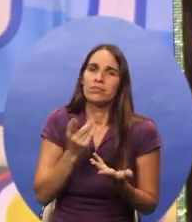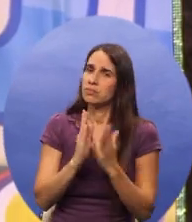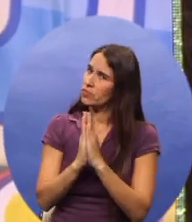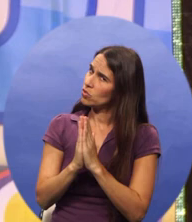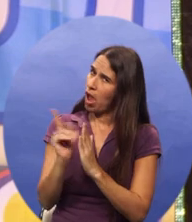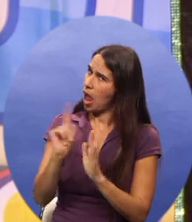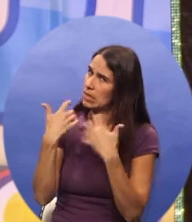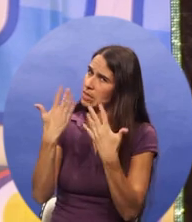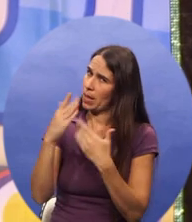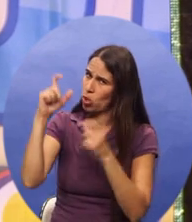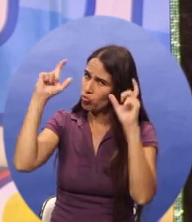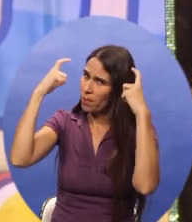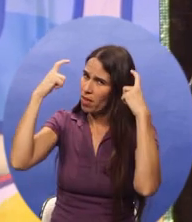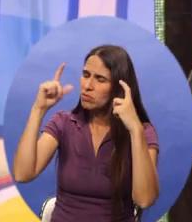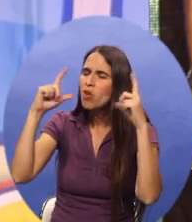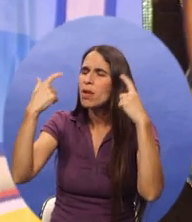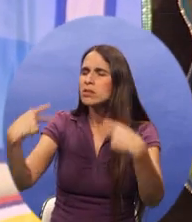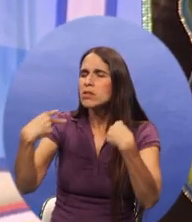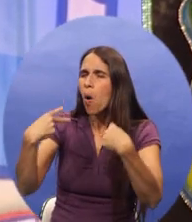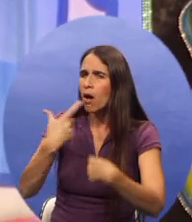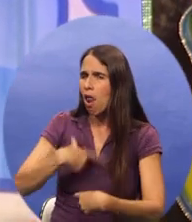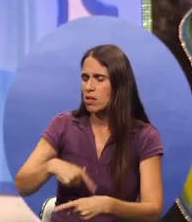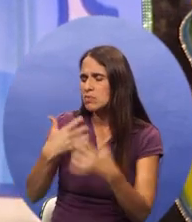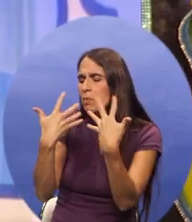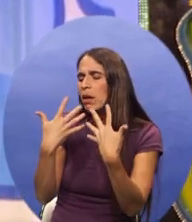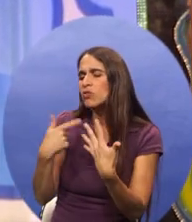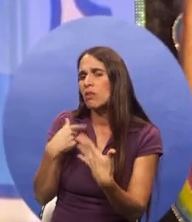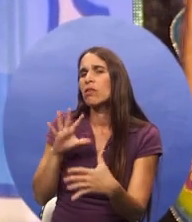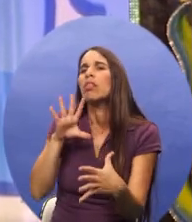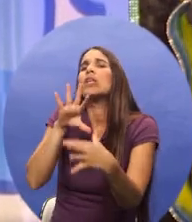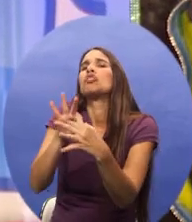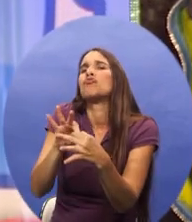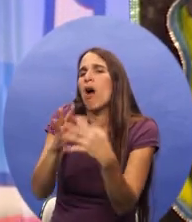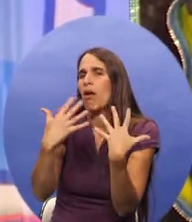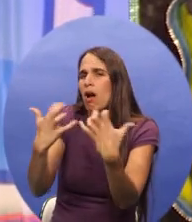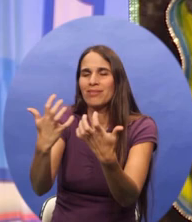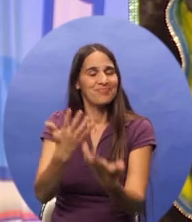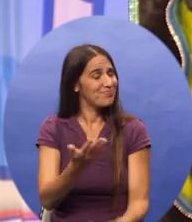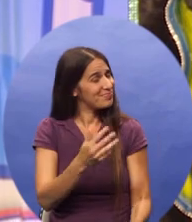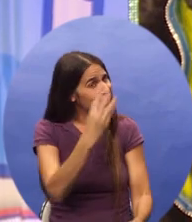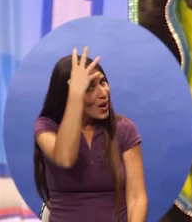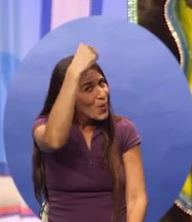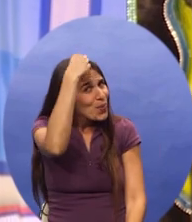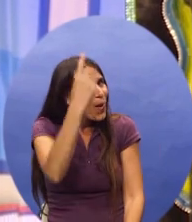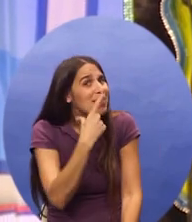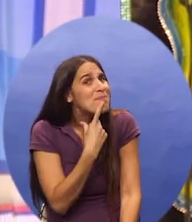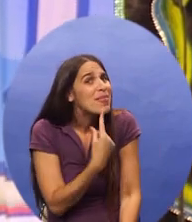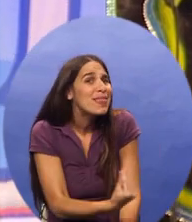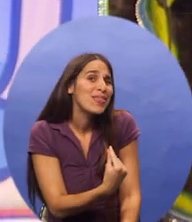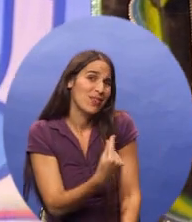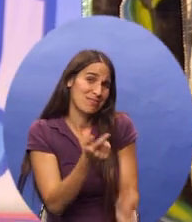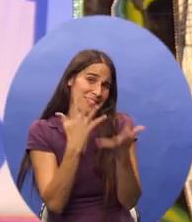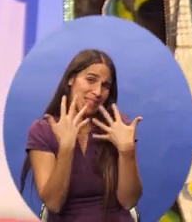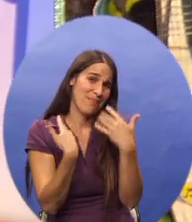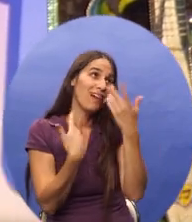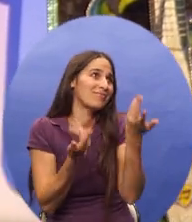אבל בבקשה, אל תספר לשבתאי, הוא תמיד צוחק עליי כשאני מספר לו שאני נקשר לקהל. לולו, זה ממש ממש מתוק מה